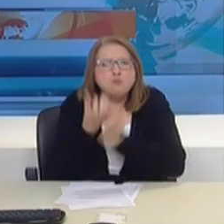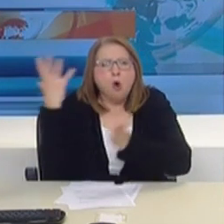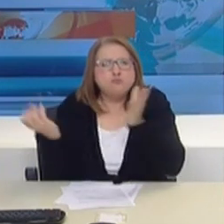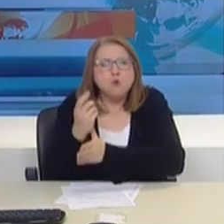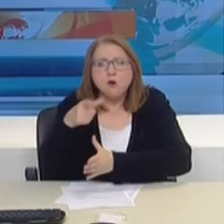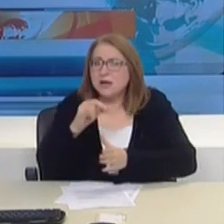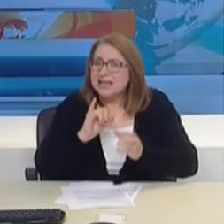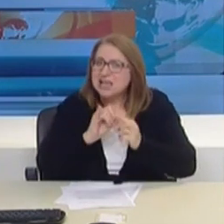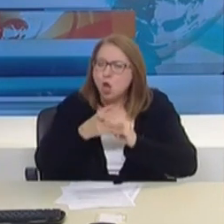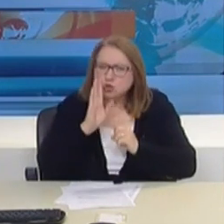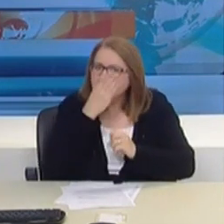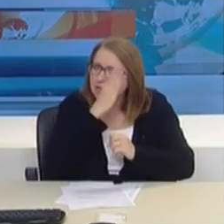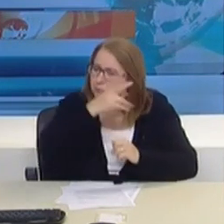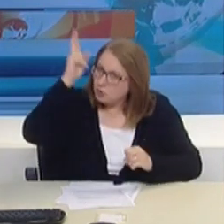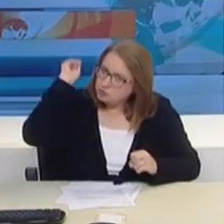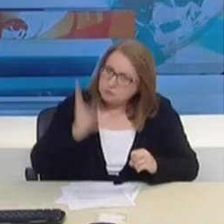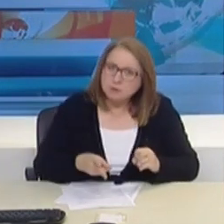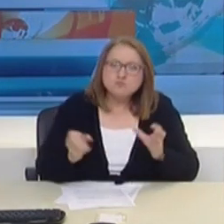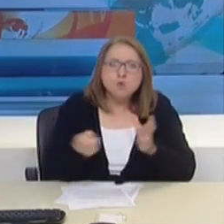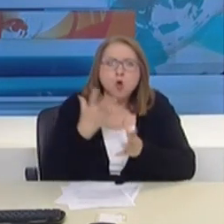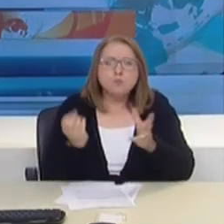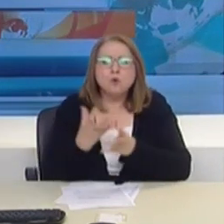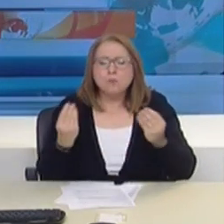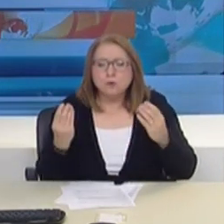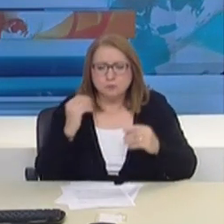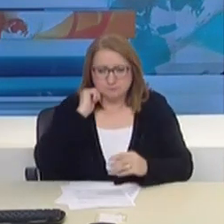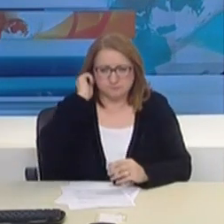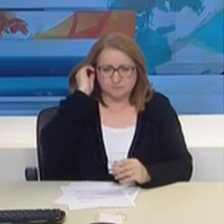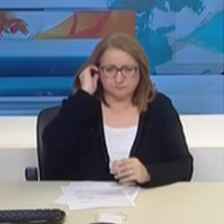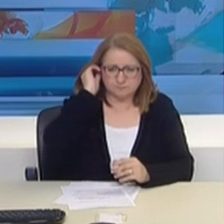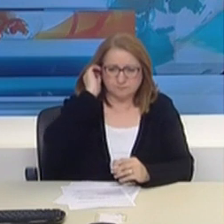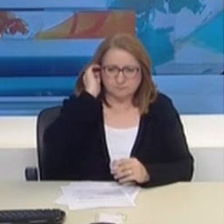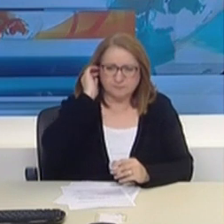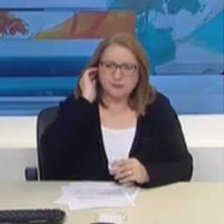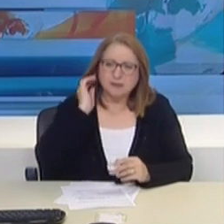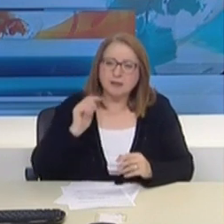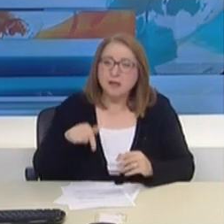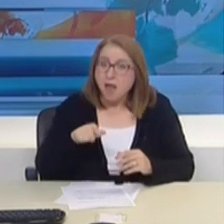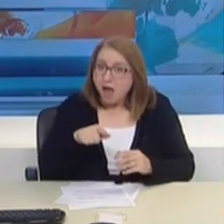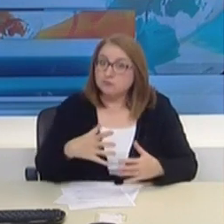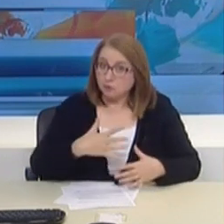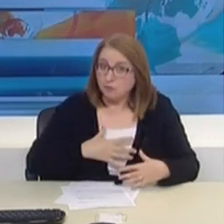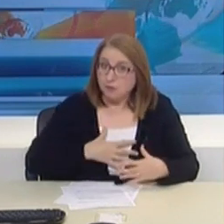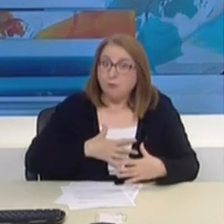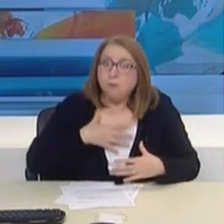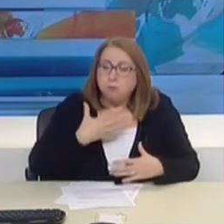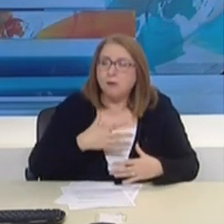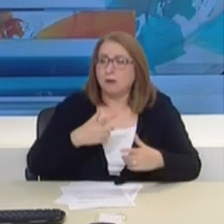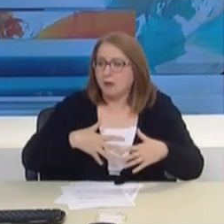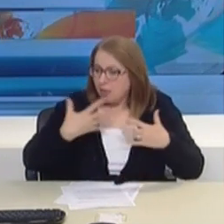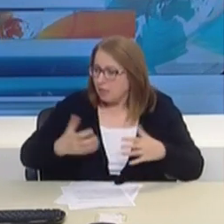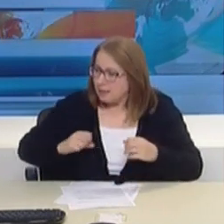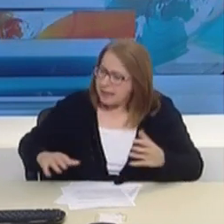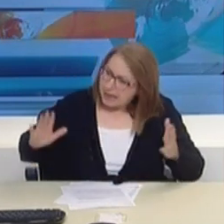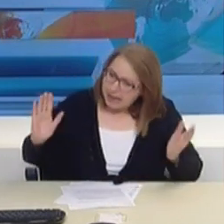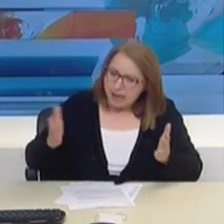ότι προσβάλλει το γαστρεντερικό σύστημα, δεν είναι έκπληξη. Είναι γνωστό από τους παλαιότερους κορονοϊούς. Αλλά η προσβολή της όσφρησης είναι όντως μια